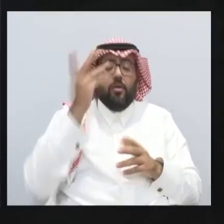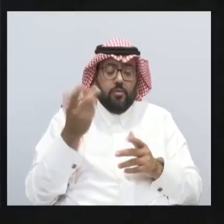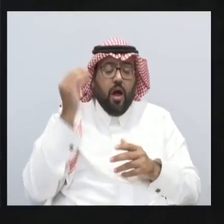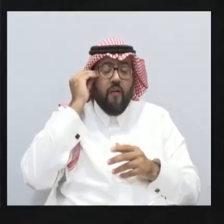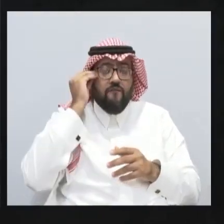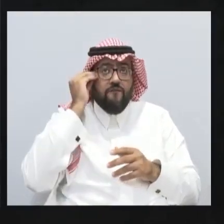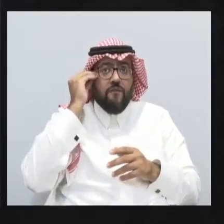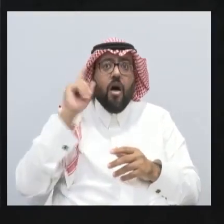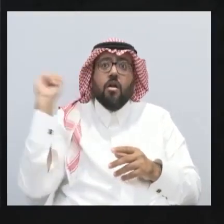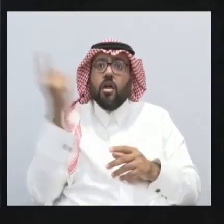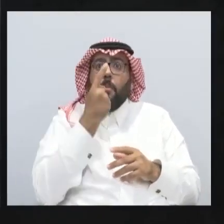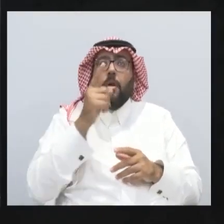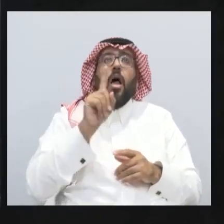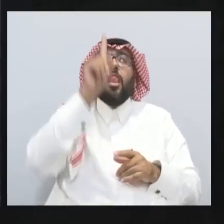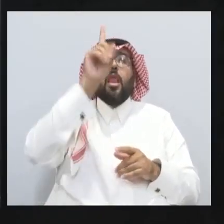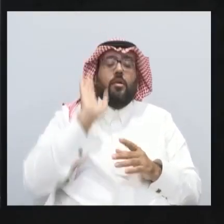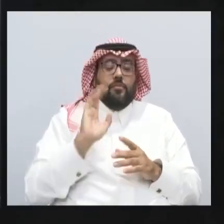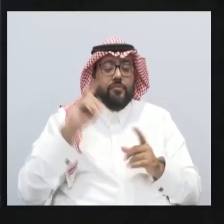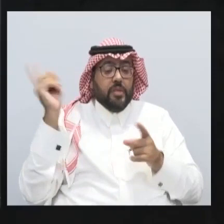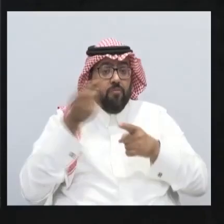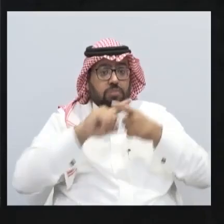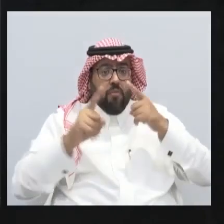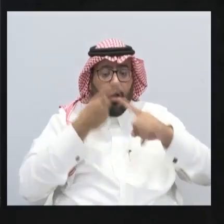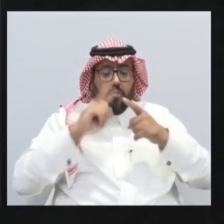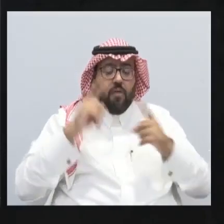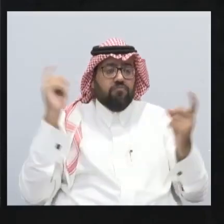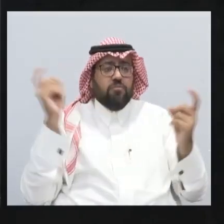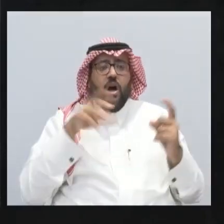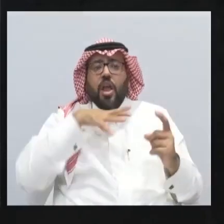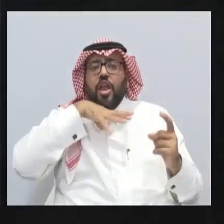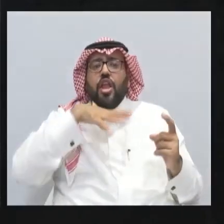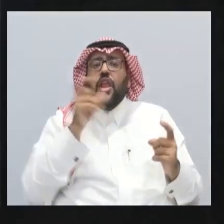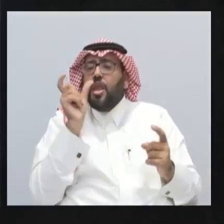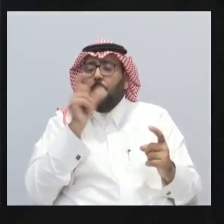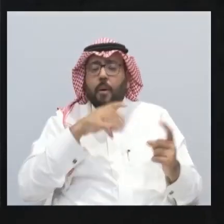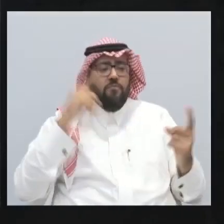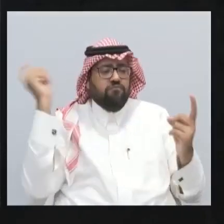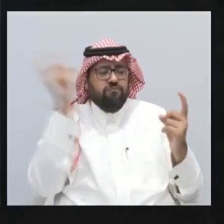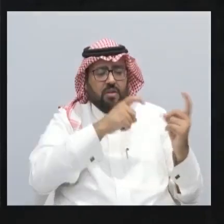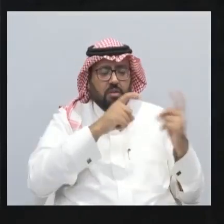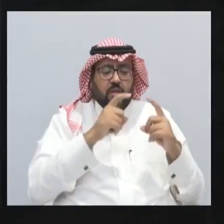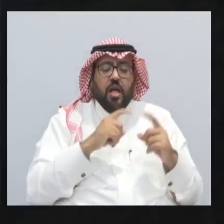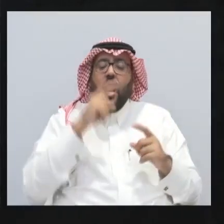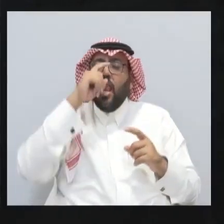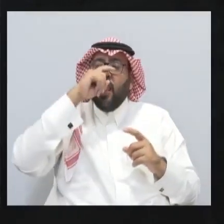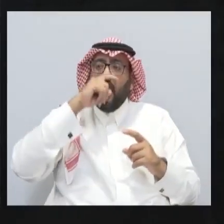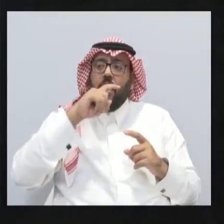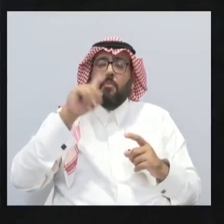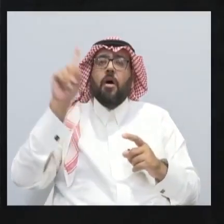لكن هذا ما منع النبي صلى الله عليه وسلم ان يقاتلهم لانه لا بد ان ياتون بتوحيد